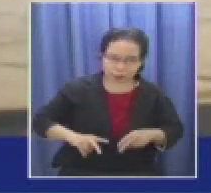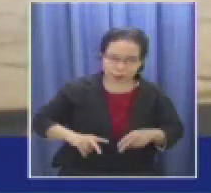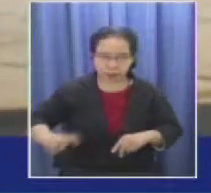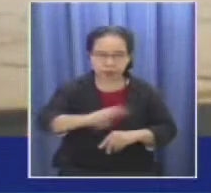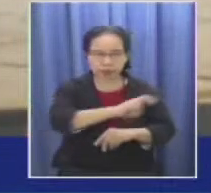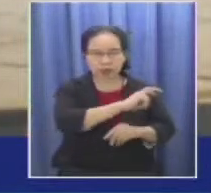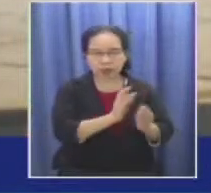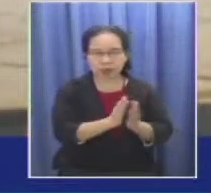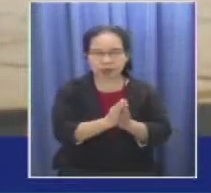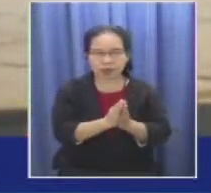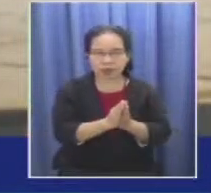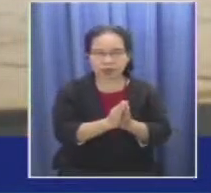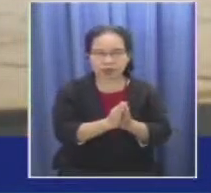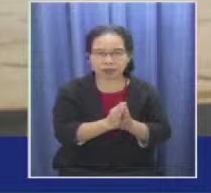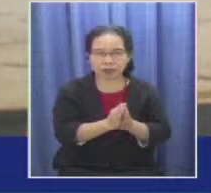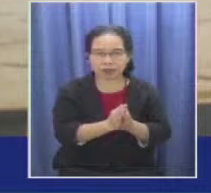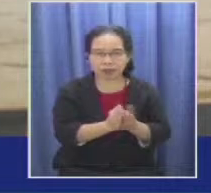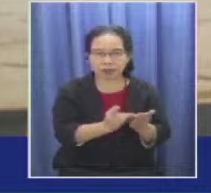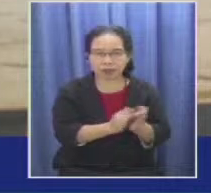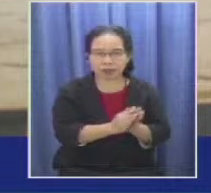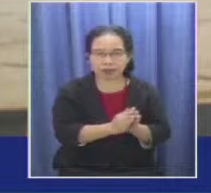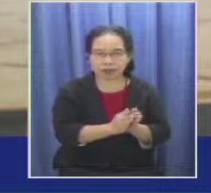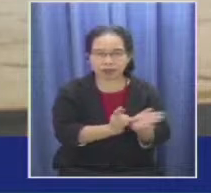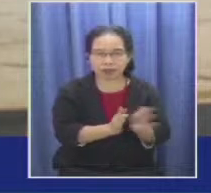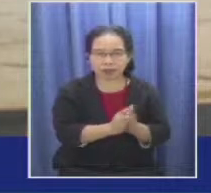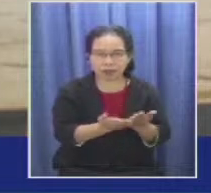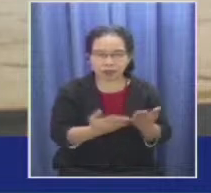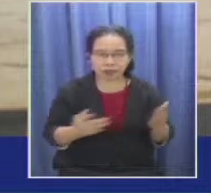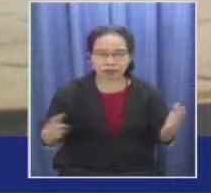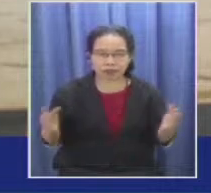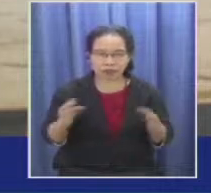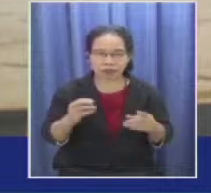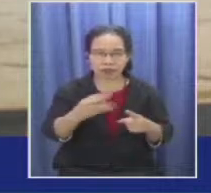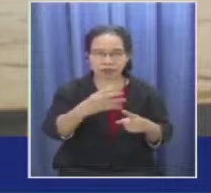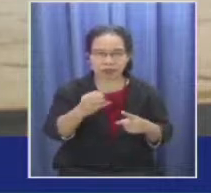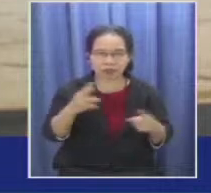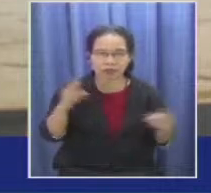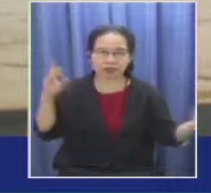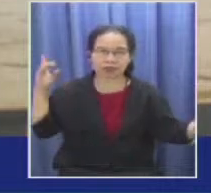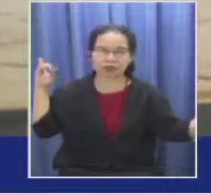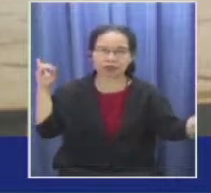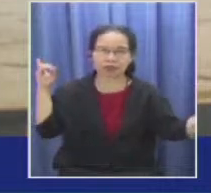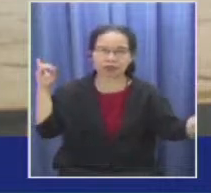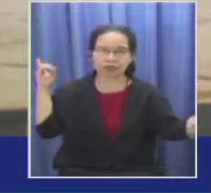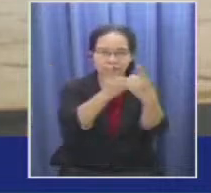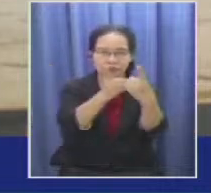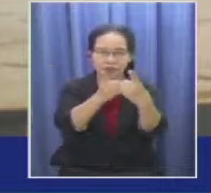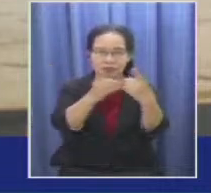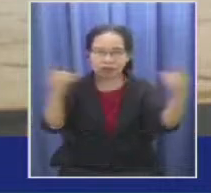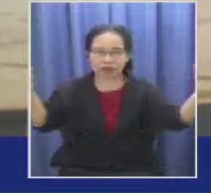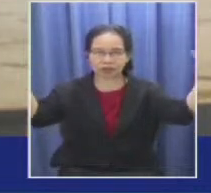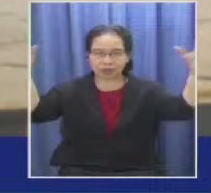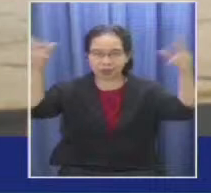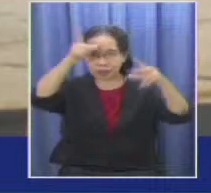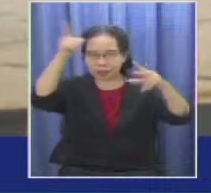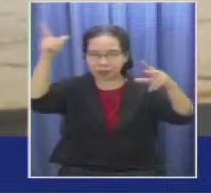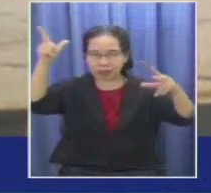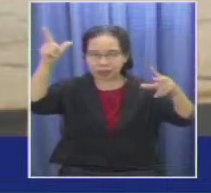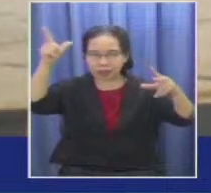yɛfuru yɛmuhyɛn na yɛmuhyɛn ne kɔ akonya akwanhyia ɔmo a yɛte hyɛn mu biara amfa biara ho de yɛkɔtwena konkre de